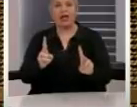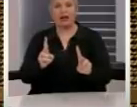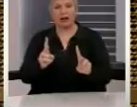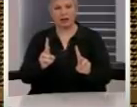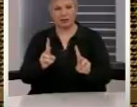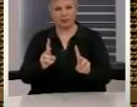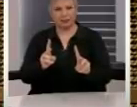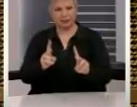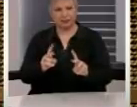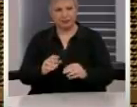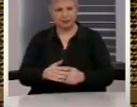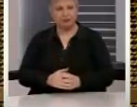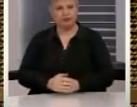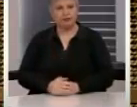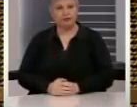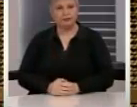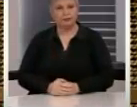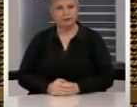διότι...